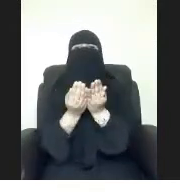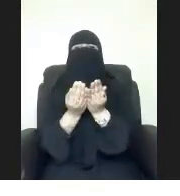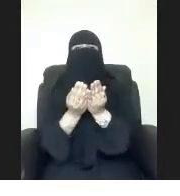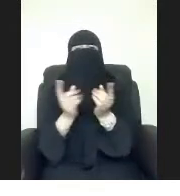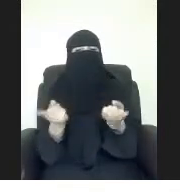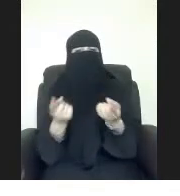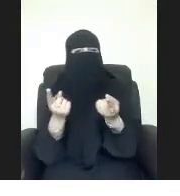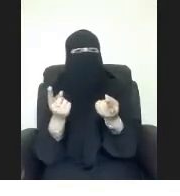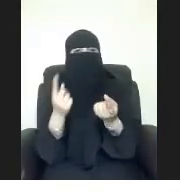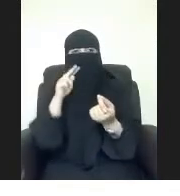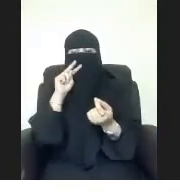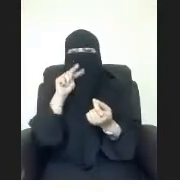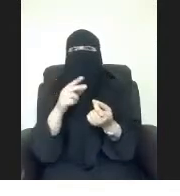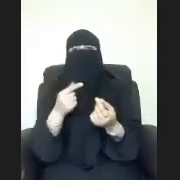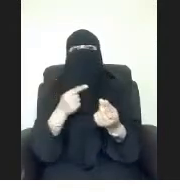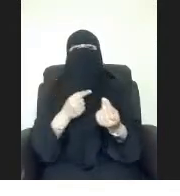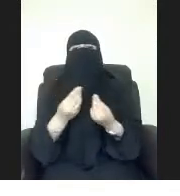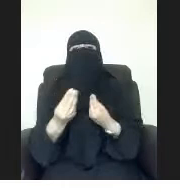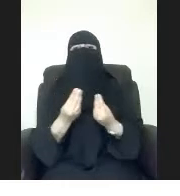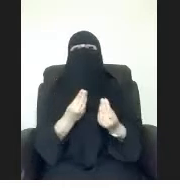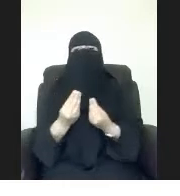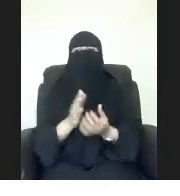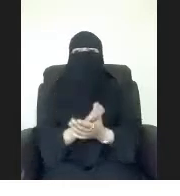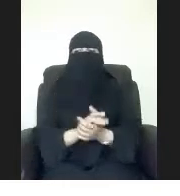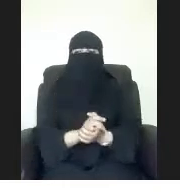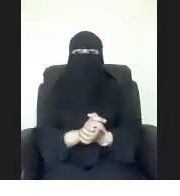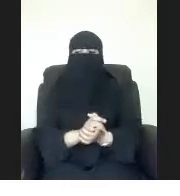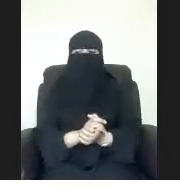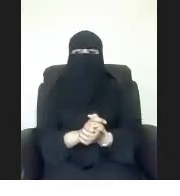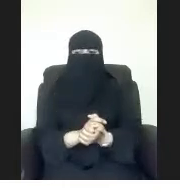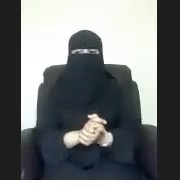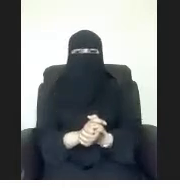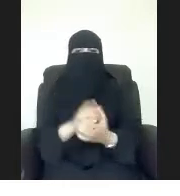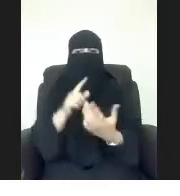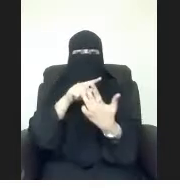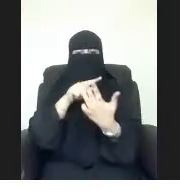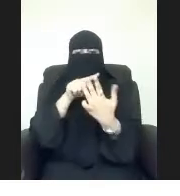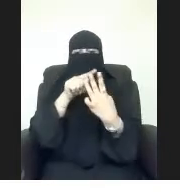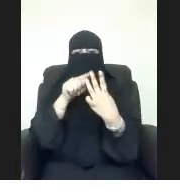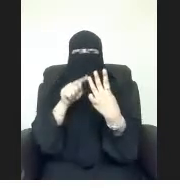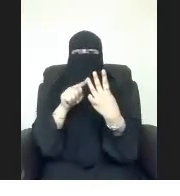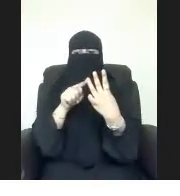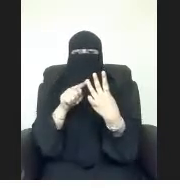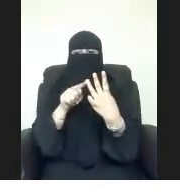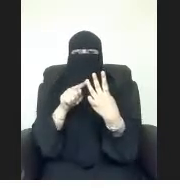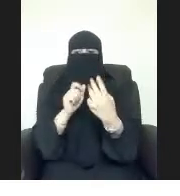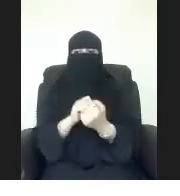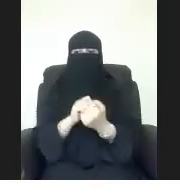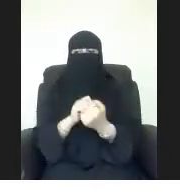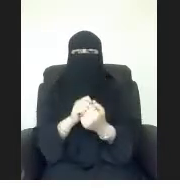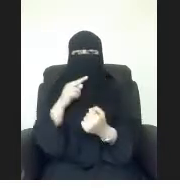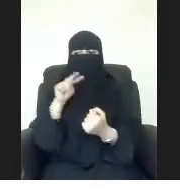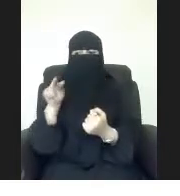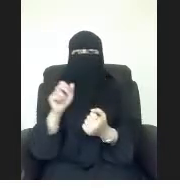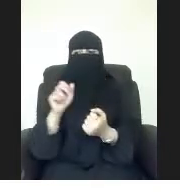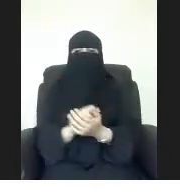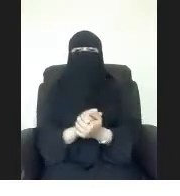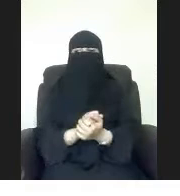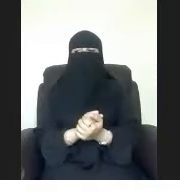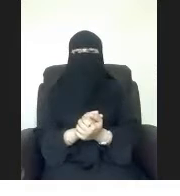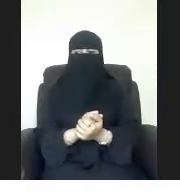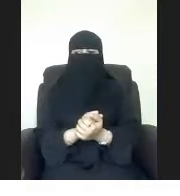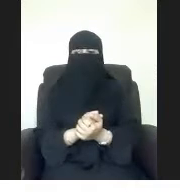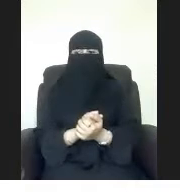الإطار النظري لمجتمع الاستقصاء: حضور تدريسي، حضور اجتماعي، حضور معرفي. مر عليها بسرعة. دور التصميم